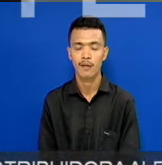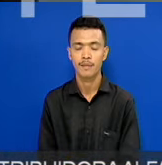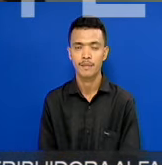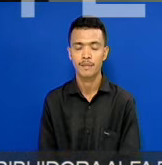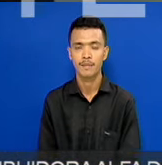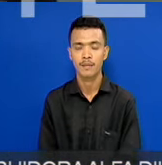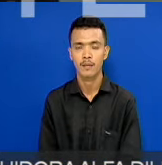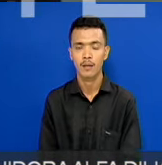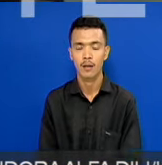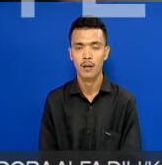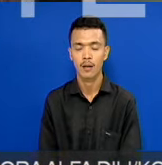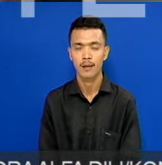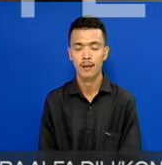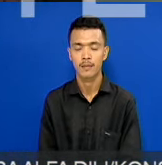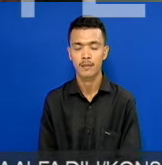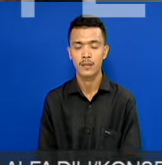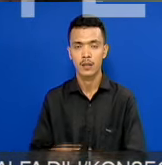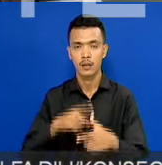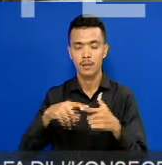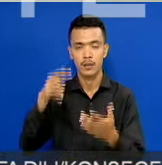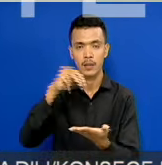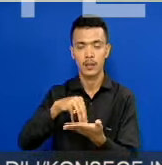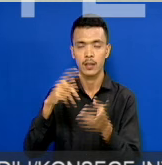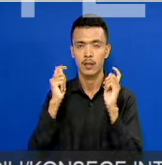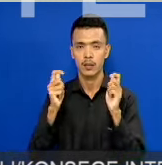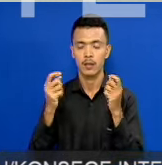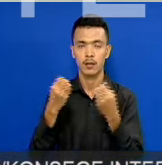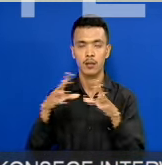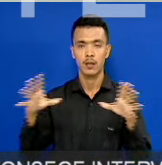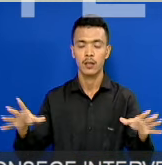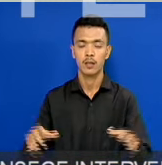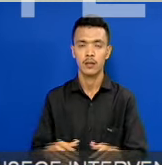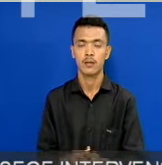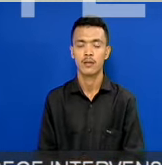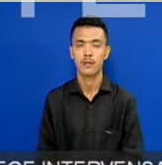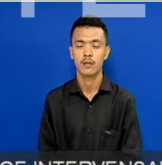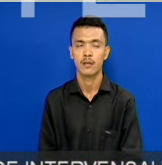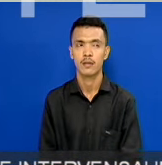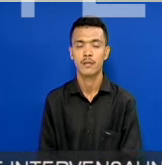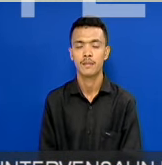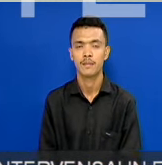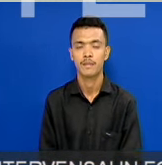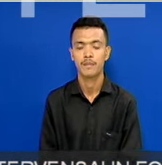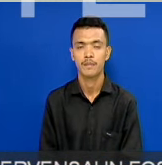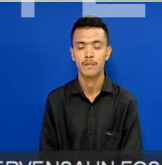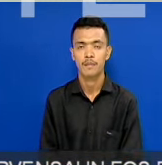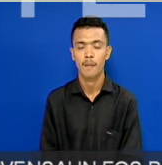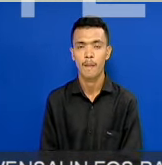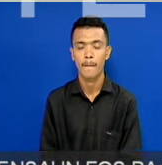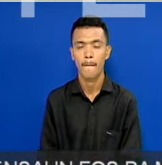desimsimunuan. Depois itu nih mamuk disiplina tema si literatura dan nih mamuk.